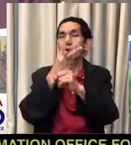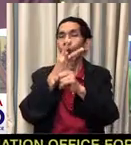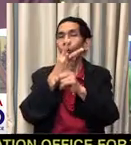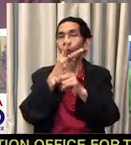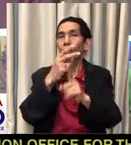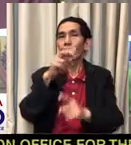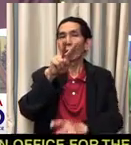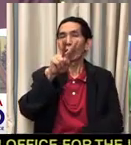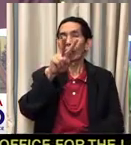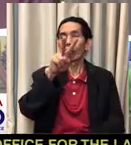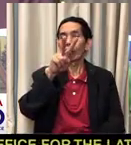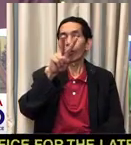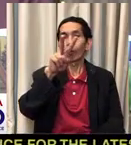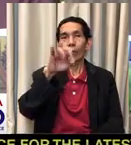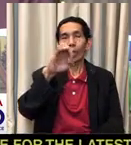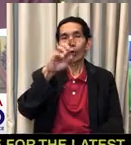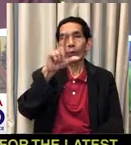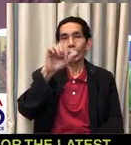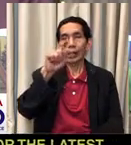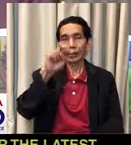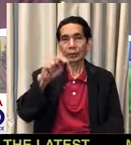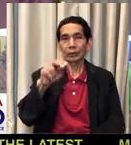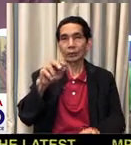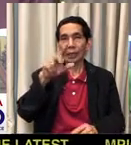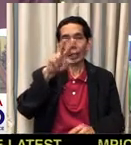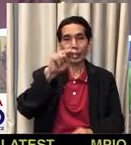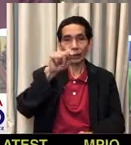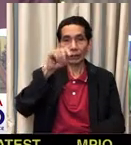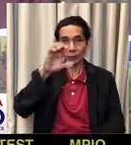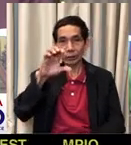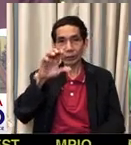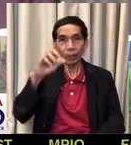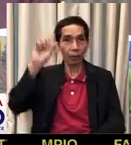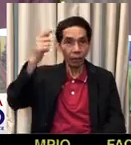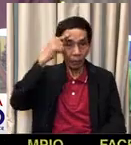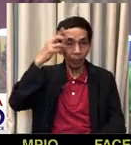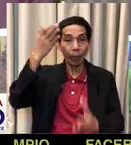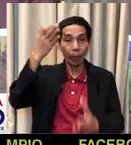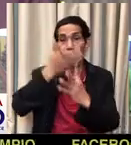ordinance, papailan namin kayo ng kaso sa MTC, ang gobyerno